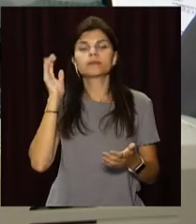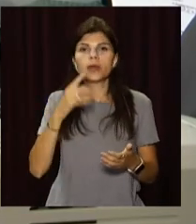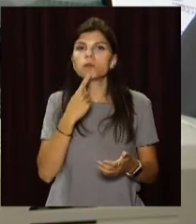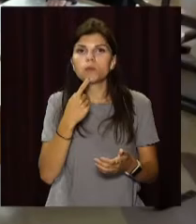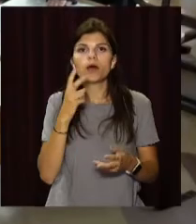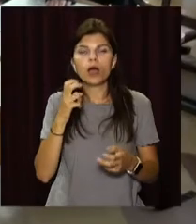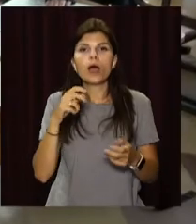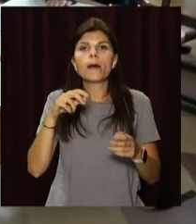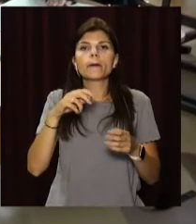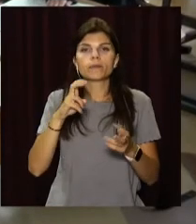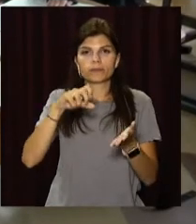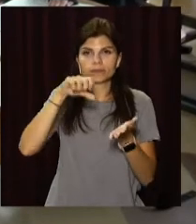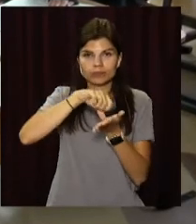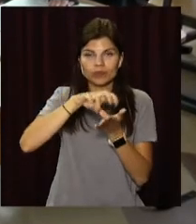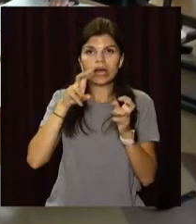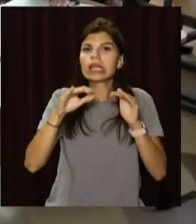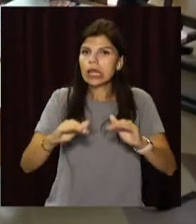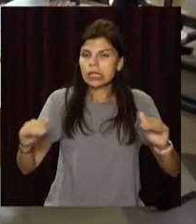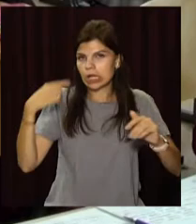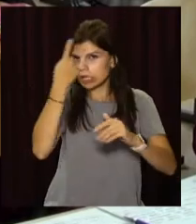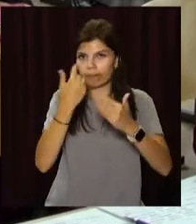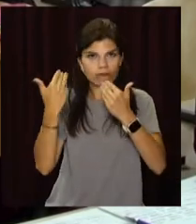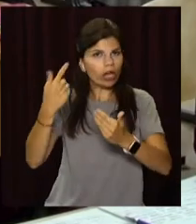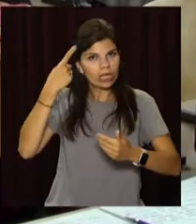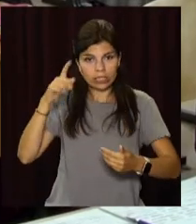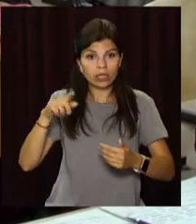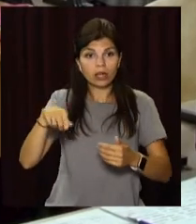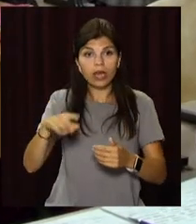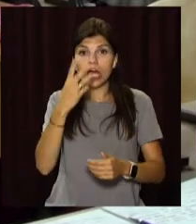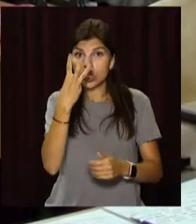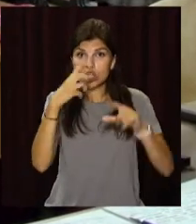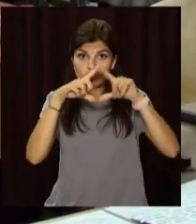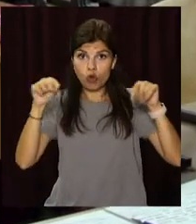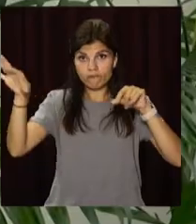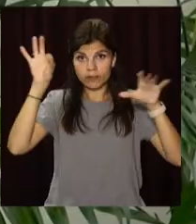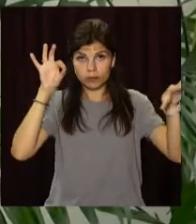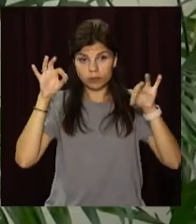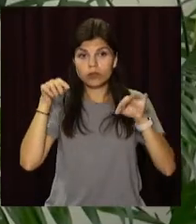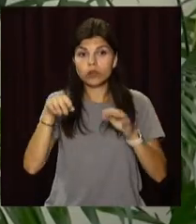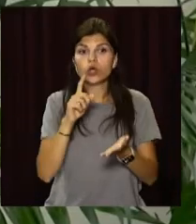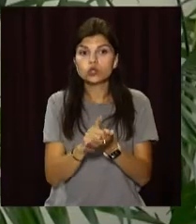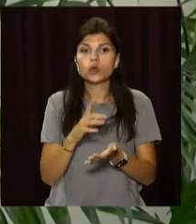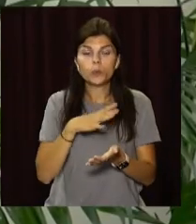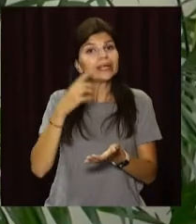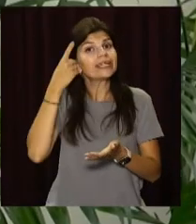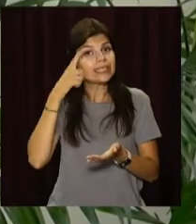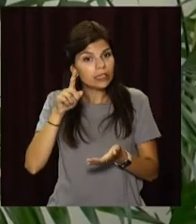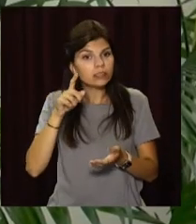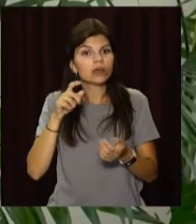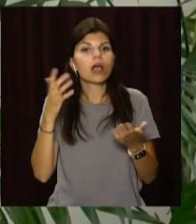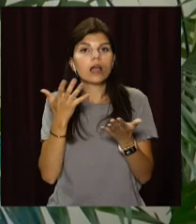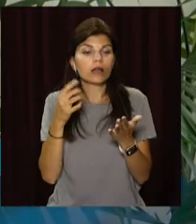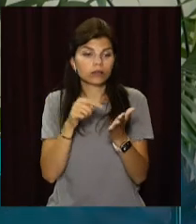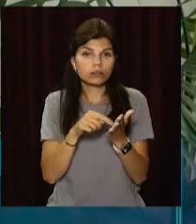проєкт «Бюджет участі діти». Його першими учасниками стануть 3 школи. Це мають бути проєкти, продукти